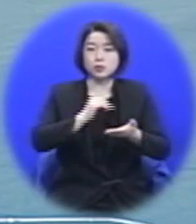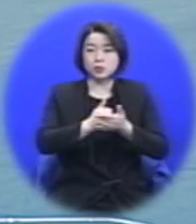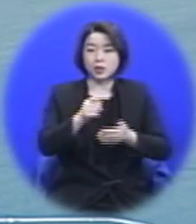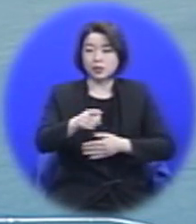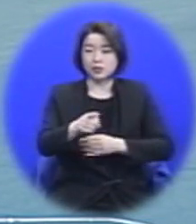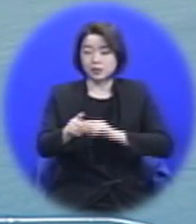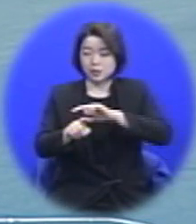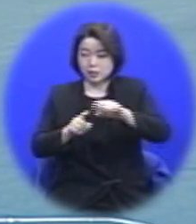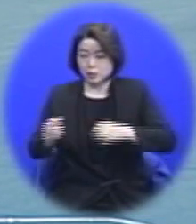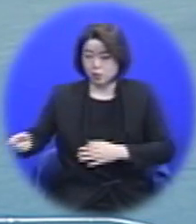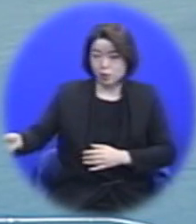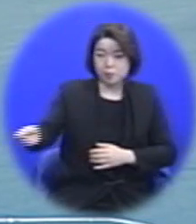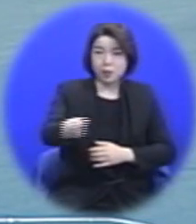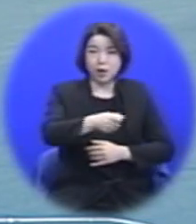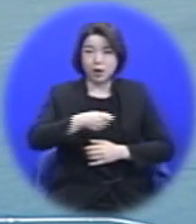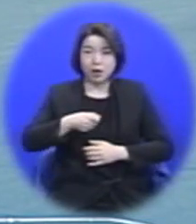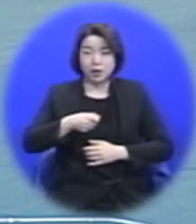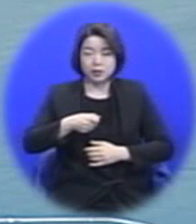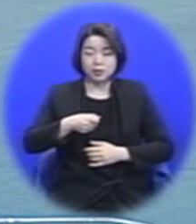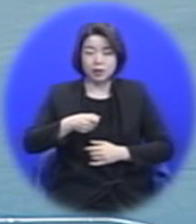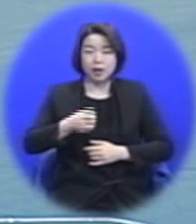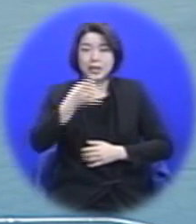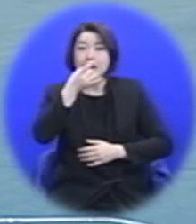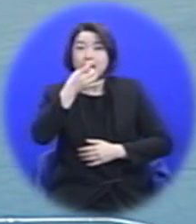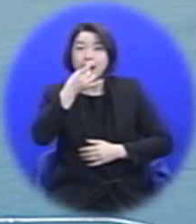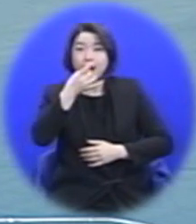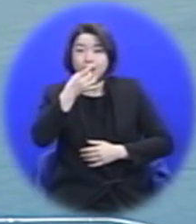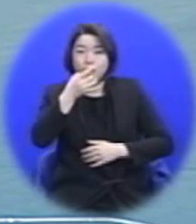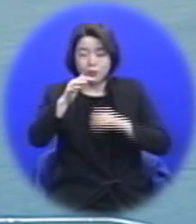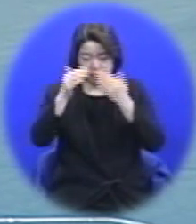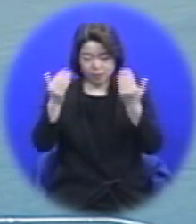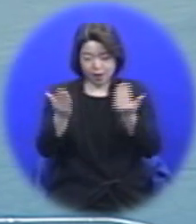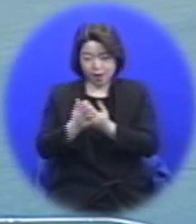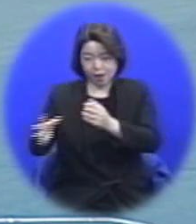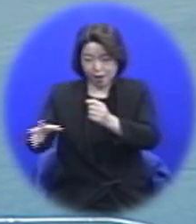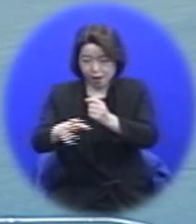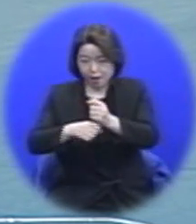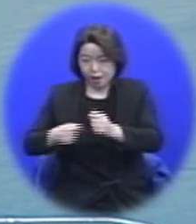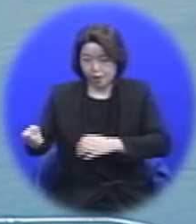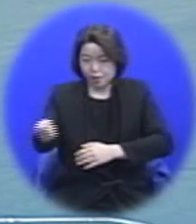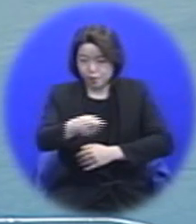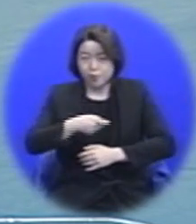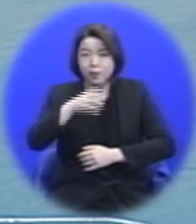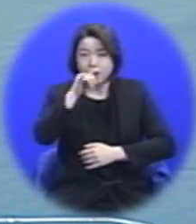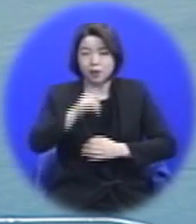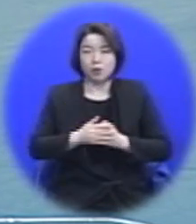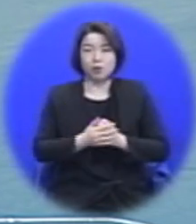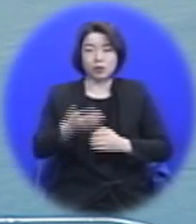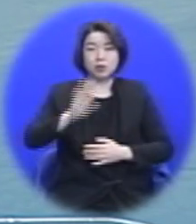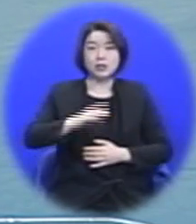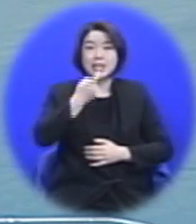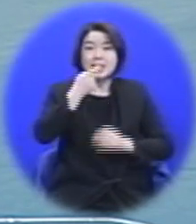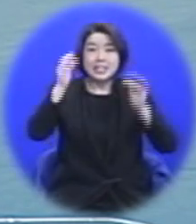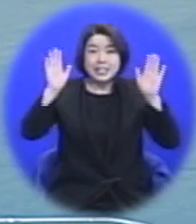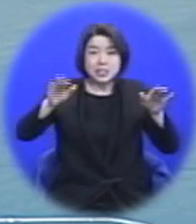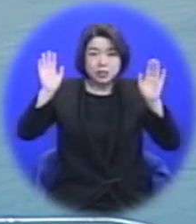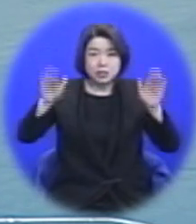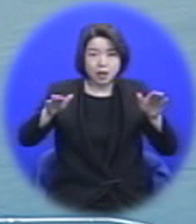휘두르시니까 알곡들이 다 추수가 됩니다. 그런데 천사가 낫을 휘두를